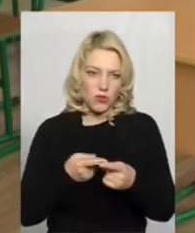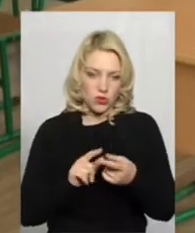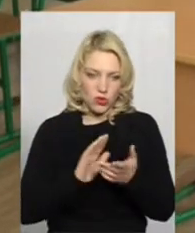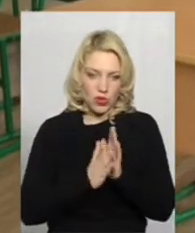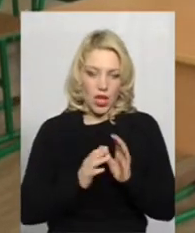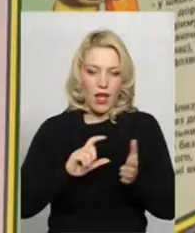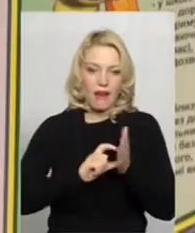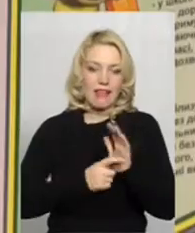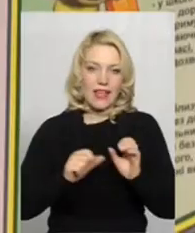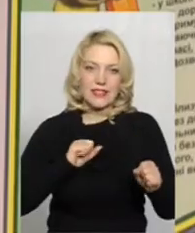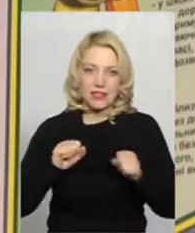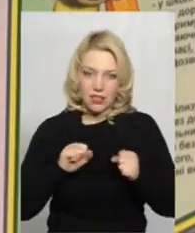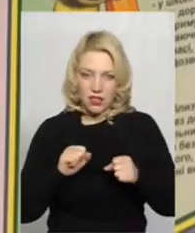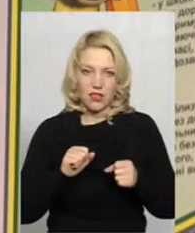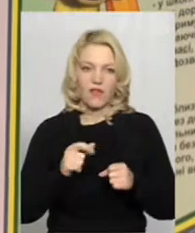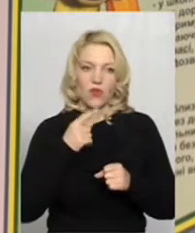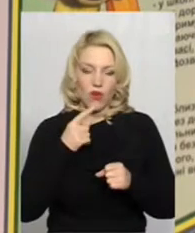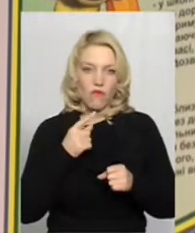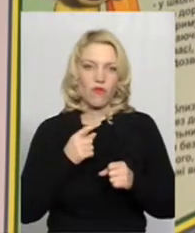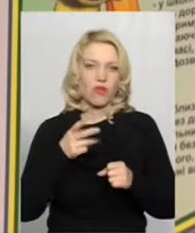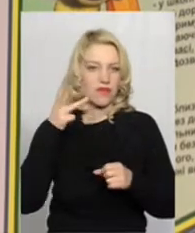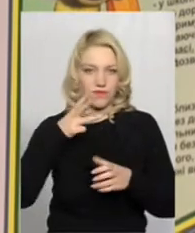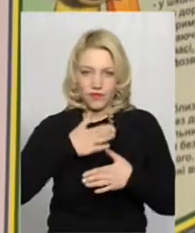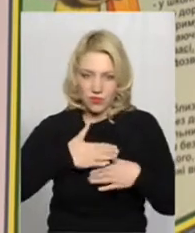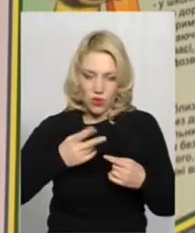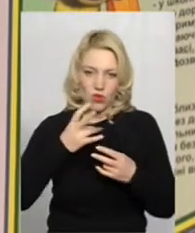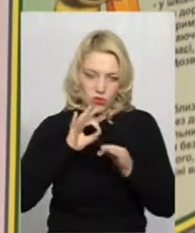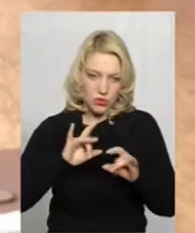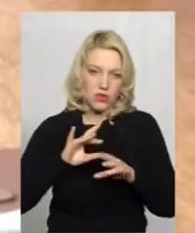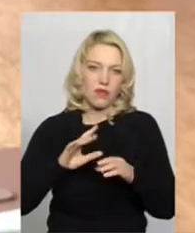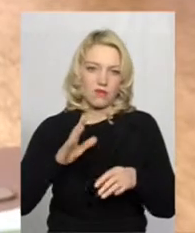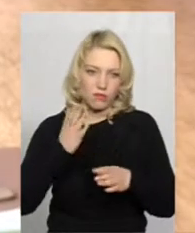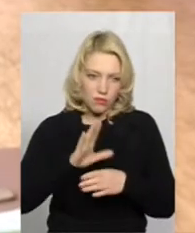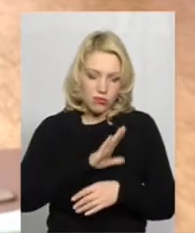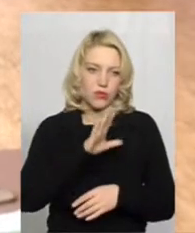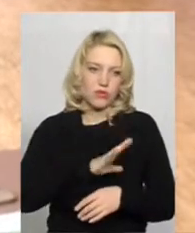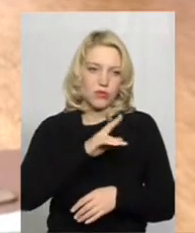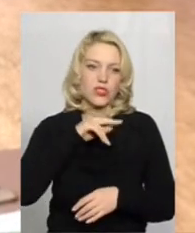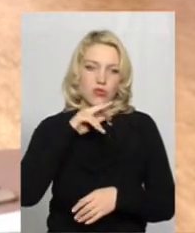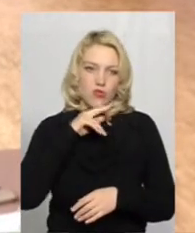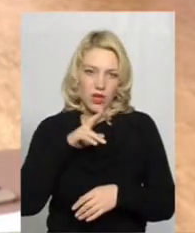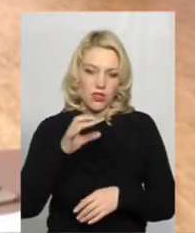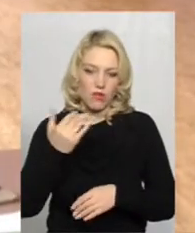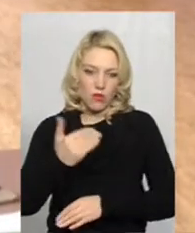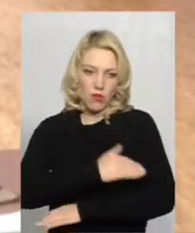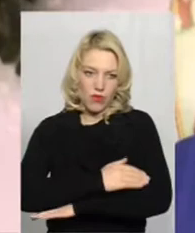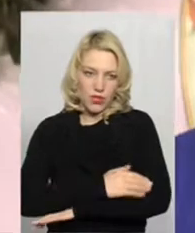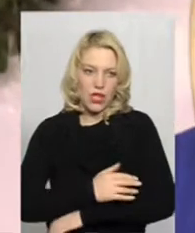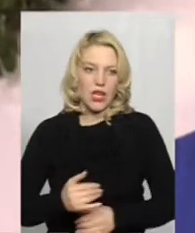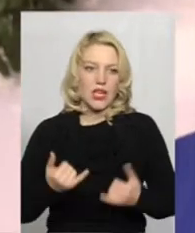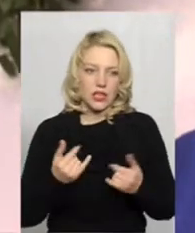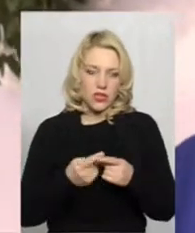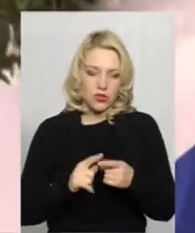з поведінкою в учня були ще з молодшої школи. Каже, батьки на зауваження школи реагують. Для вирішення проблеми розробили корекційну програму,